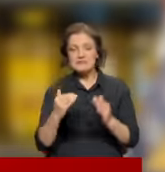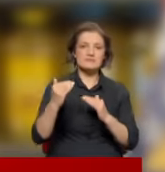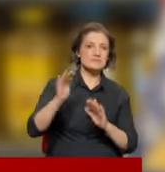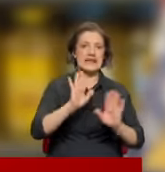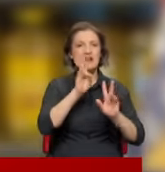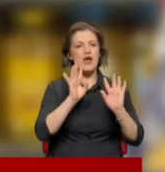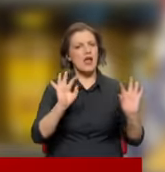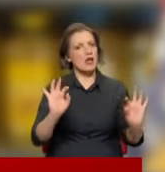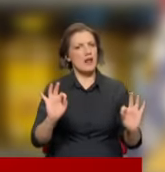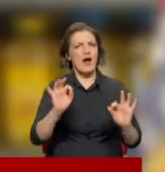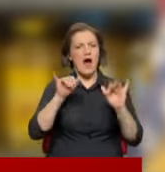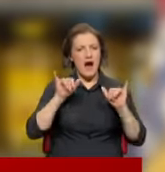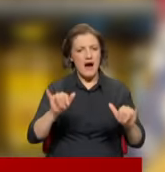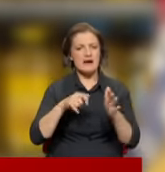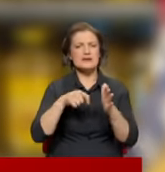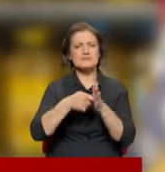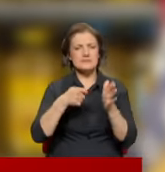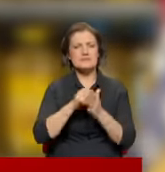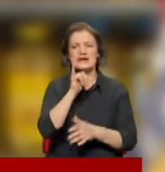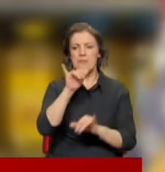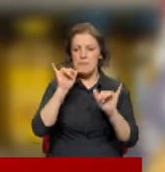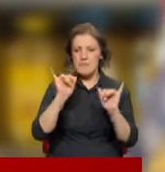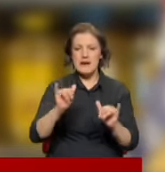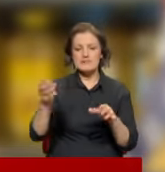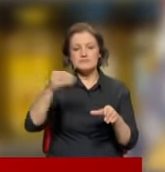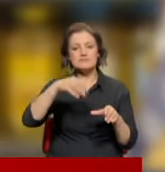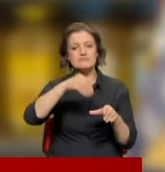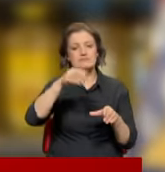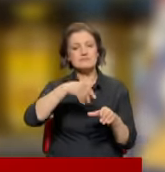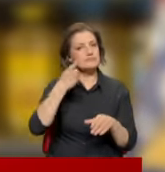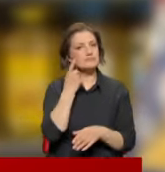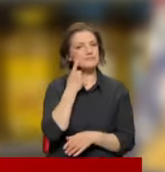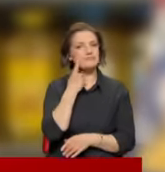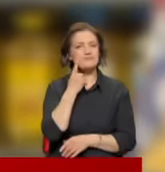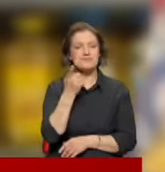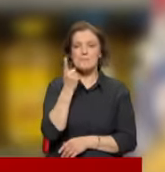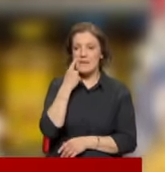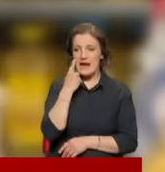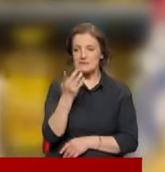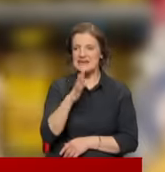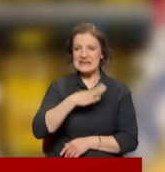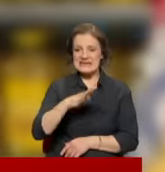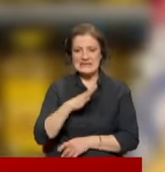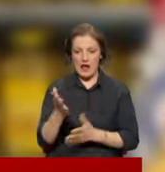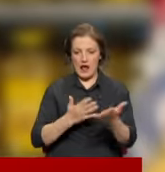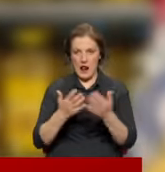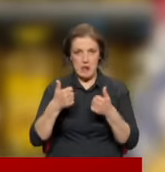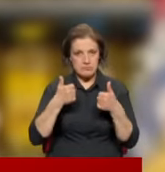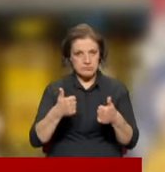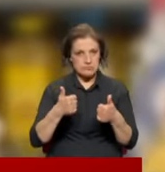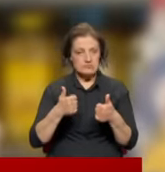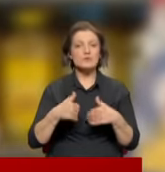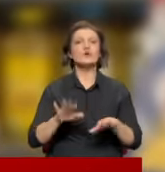fazla. Aynı marka, aynı gramajda ürünlerle sepetimizi doldurmaya çalışacağız. Bakalım istediklerimizi alabilecek